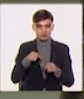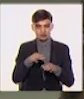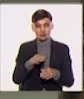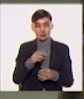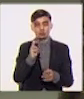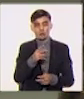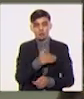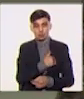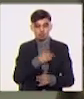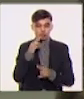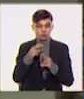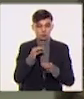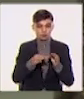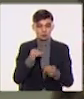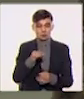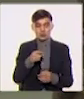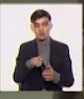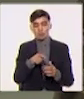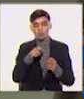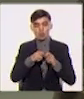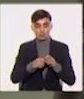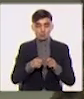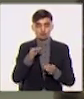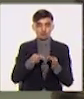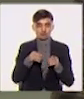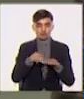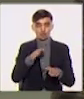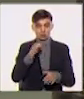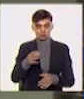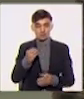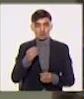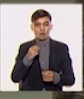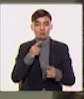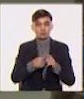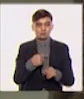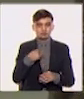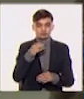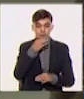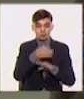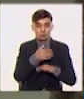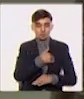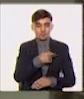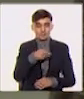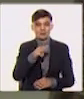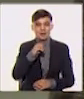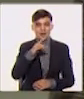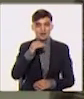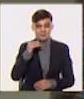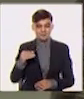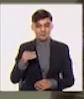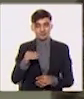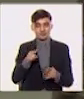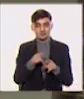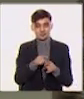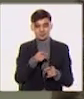сотқа шағымданатын боламыз. Бұл мәселені сотта шешетін боламыз. Қосып айтатын бұл жерде тариф, яғни